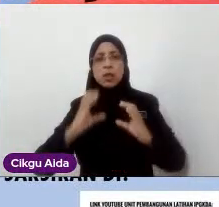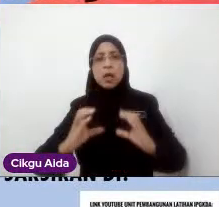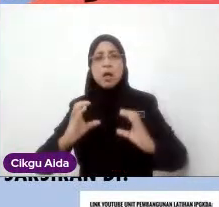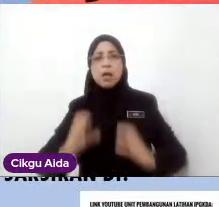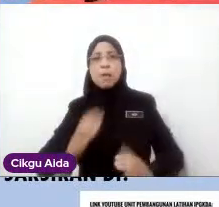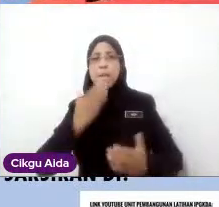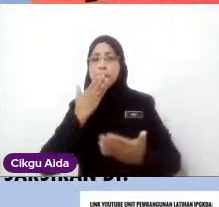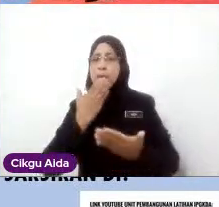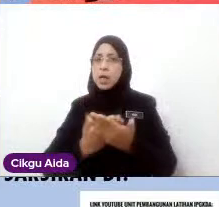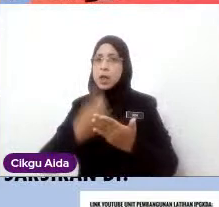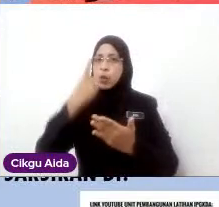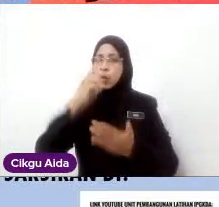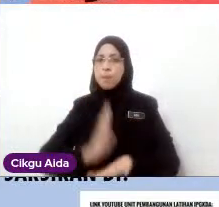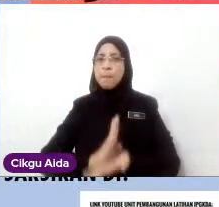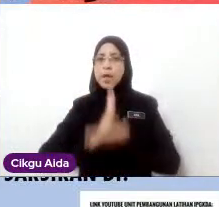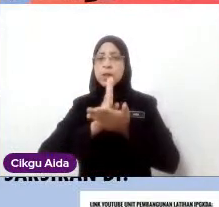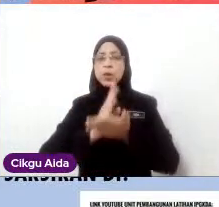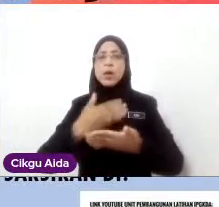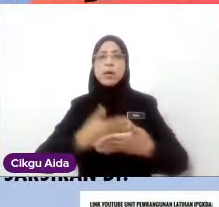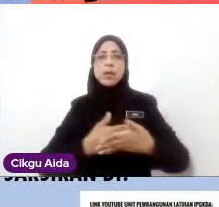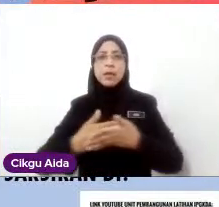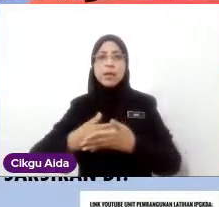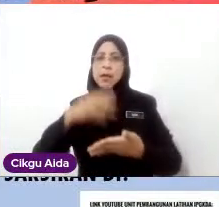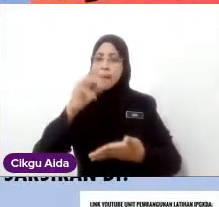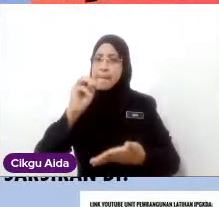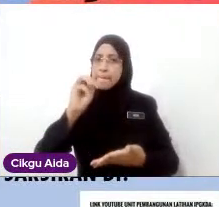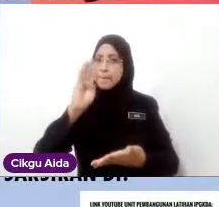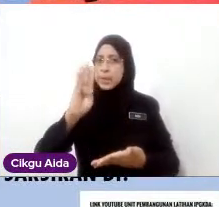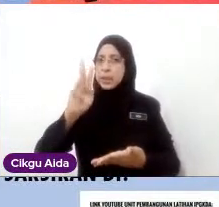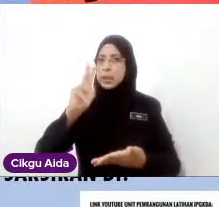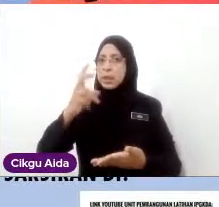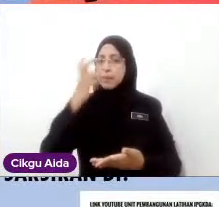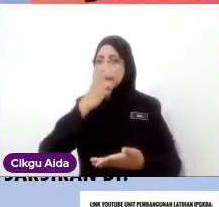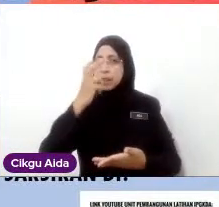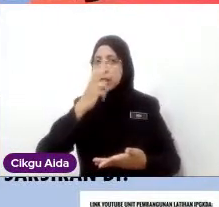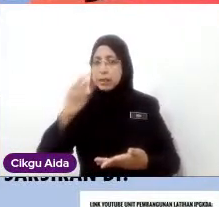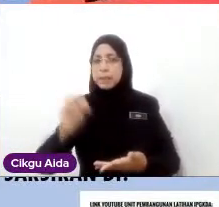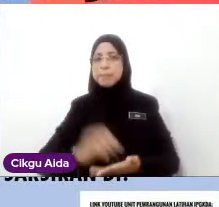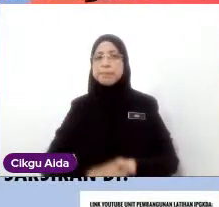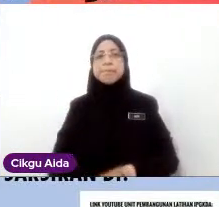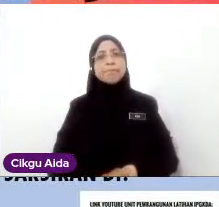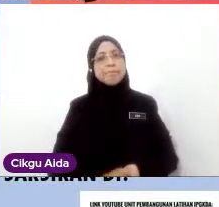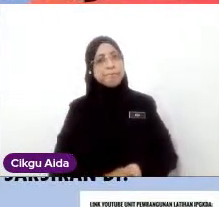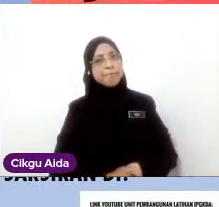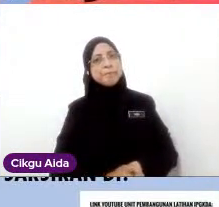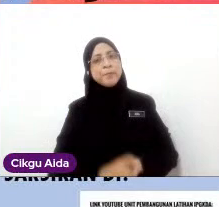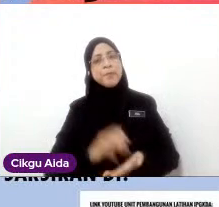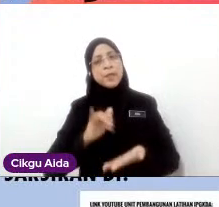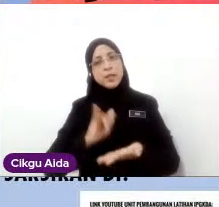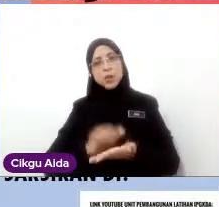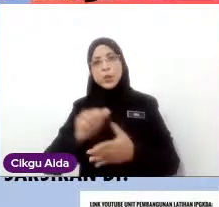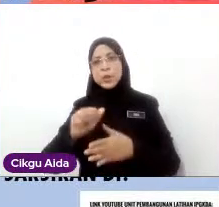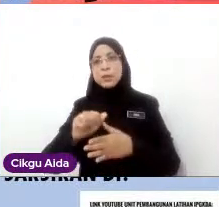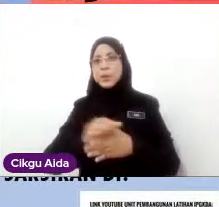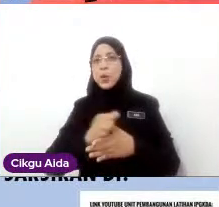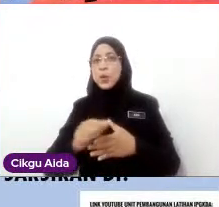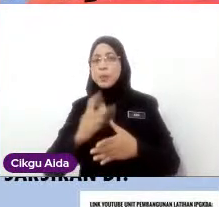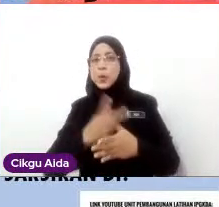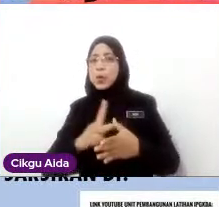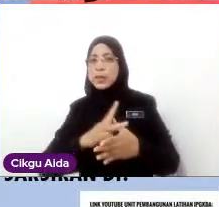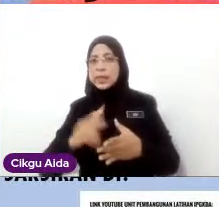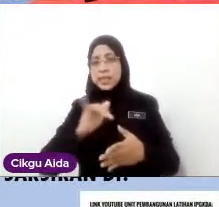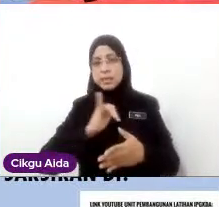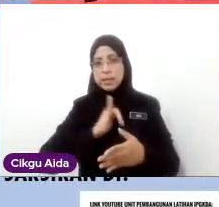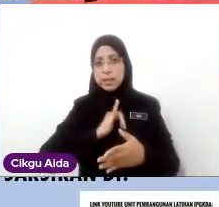anak-anak MBK kita ni lah. Okay, itu dah habis dah. Itu antara perkongsian. Sebenarnya dia galakkan kongsi